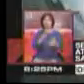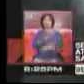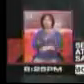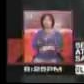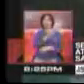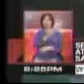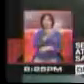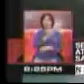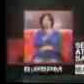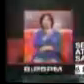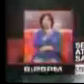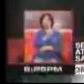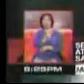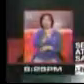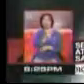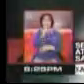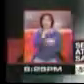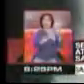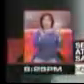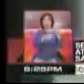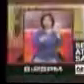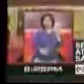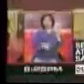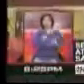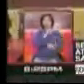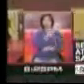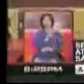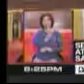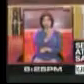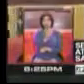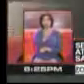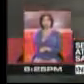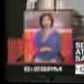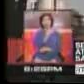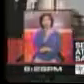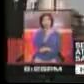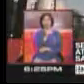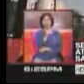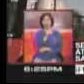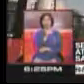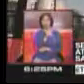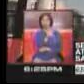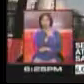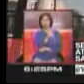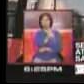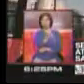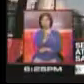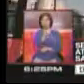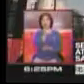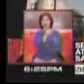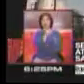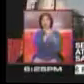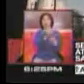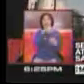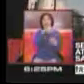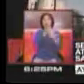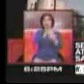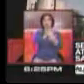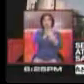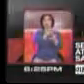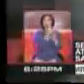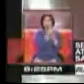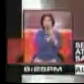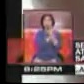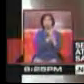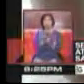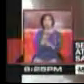Inday at mga tauhan ito na sina alias Jeffrey at alias Toto. Doon na rin kami bumibili sa loob ng bus, doon na rin kami